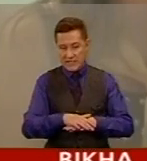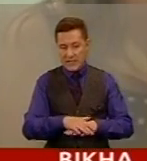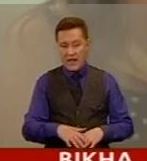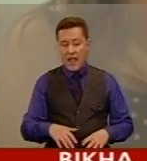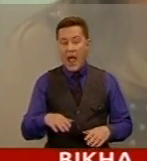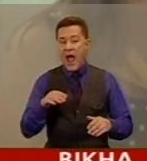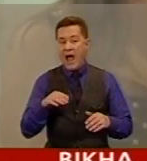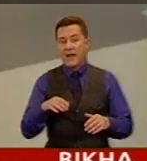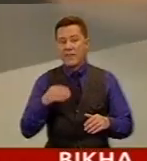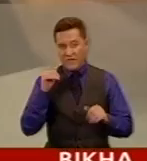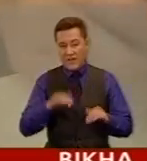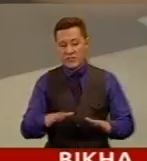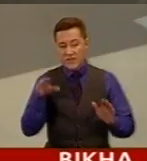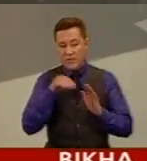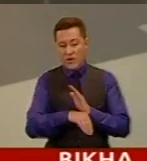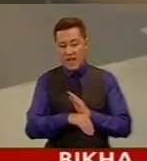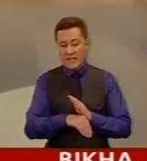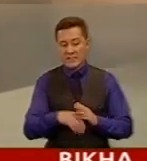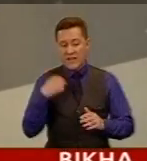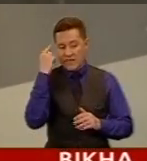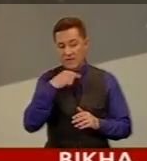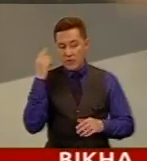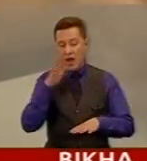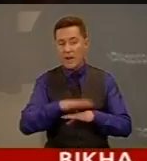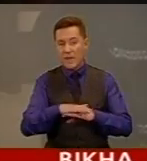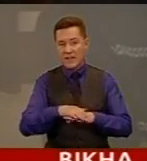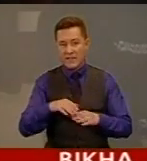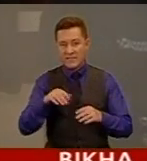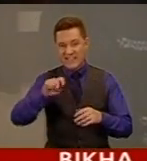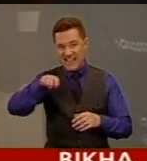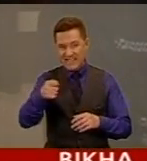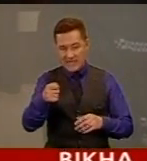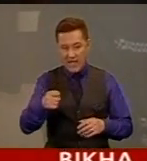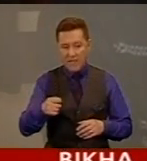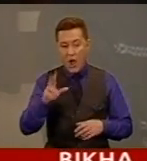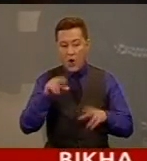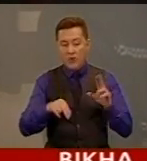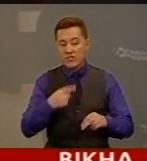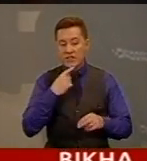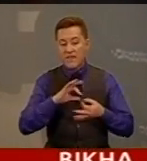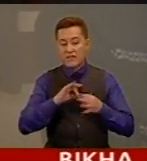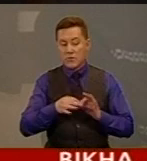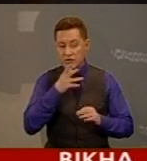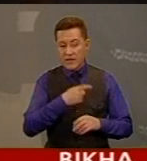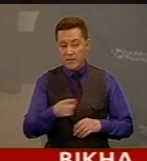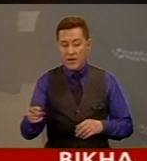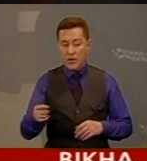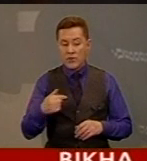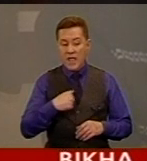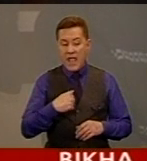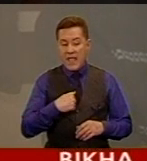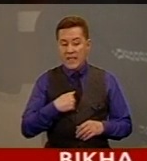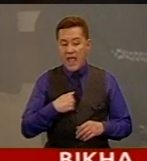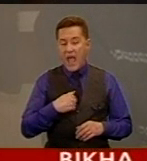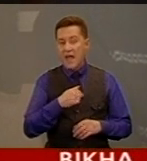місце схованки, то вирішив покласти їх у індивідуальний банківський сейф. Учитывая сложный період, я ці деньги нікуди не